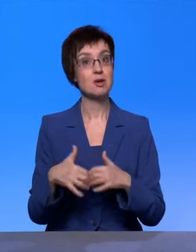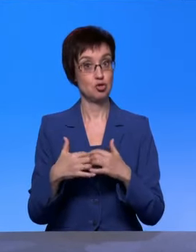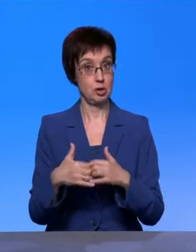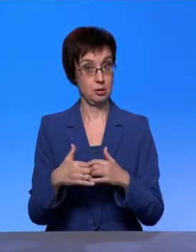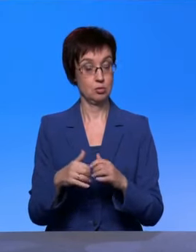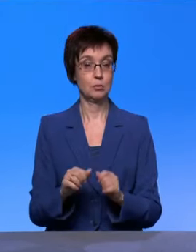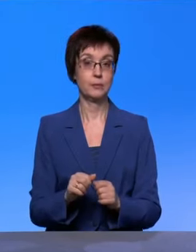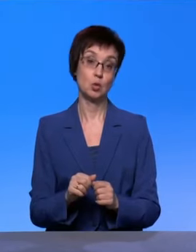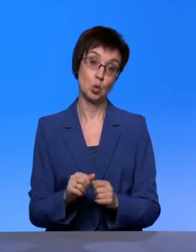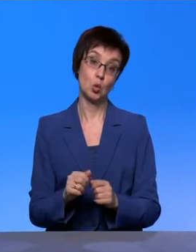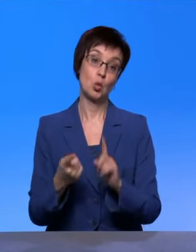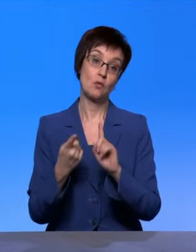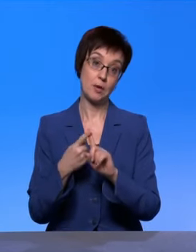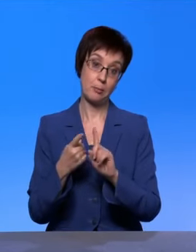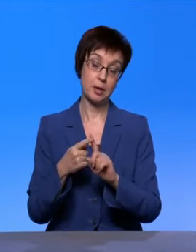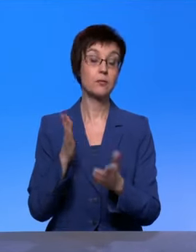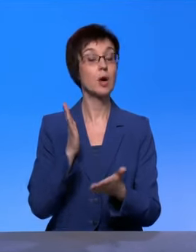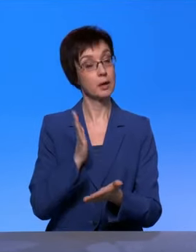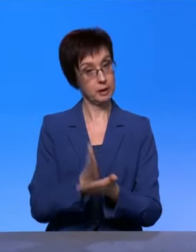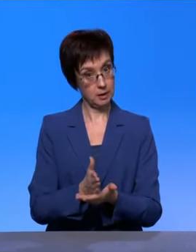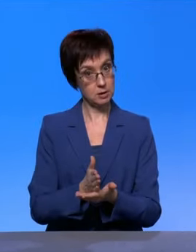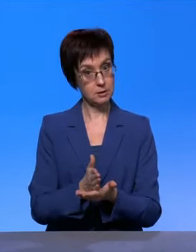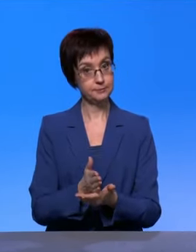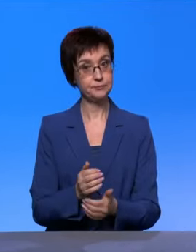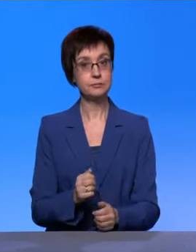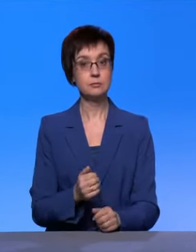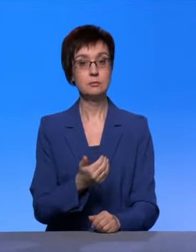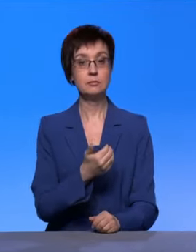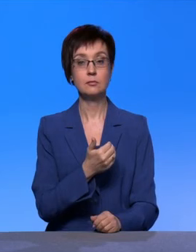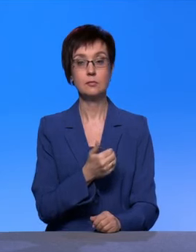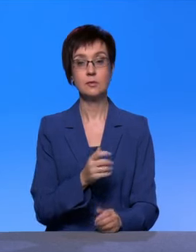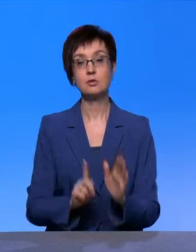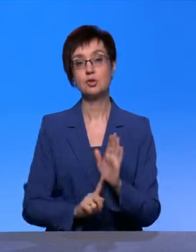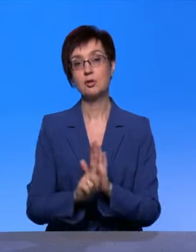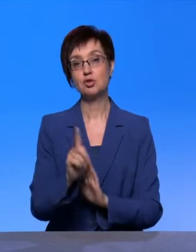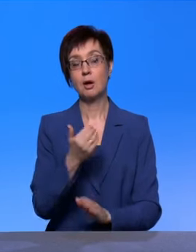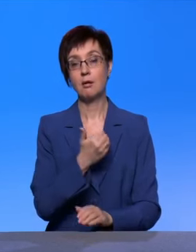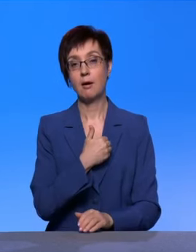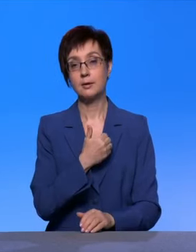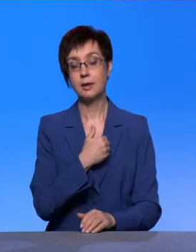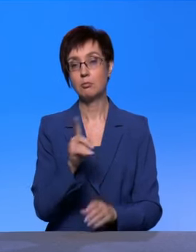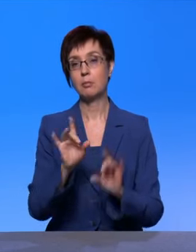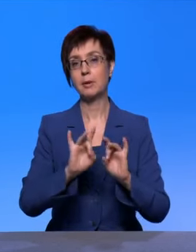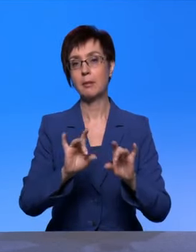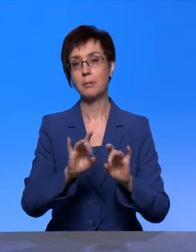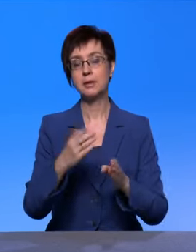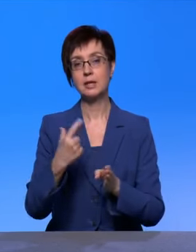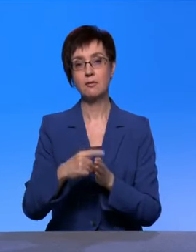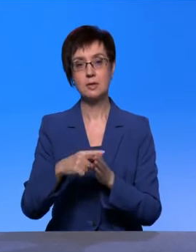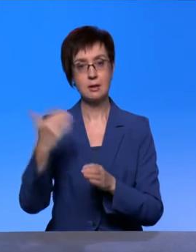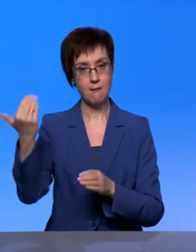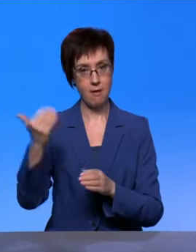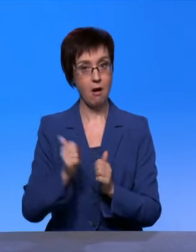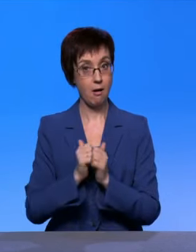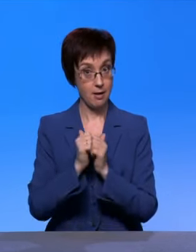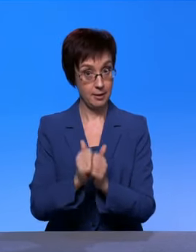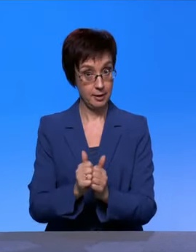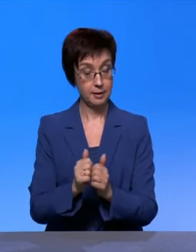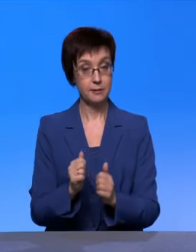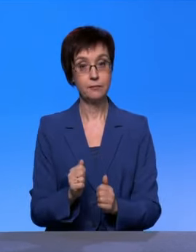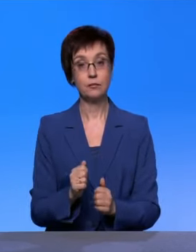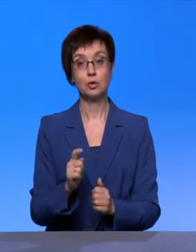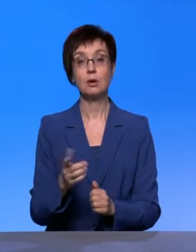А вот тут я сначала хотел отнестись к словам коллеги, но, наверное, давайте... Да нет, потом как-нибудь. Нет, обязательно суть, скажите. Вот